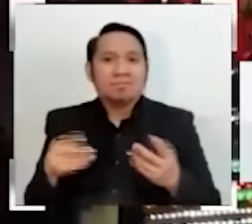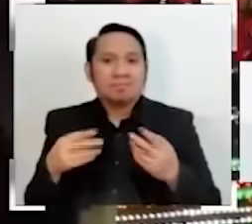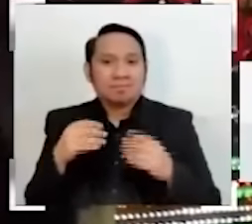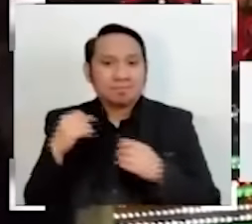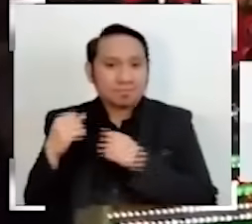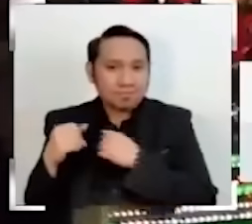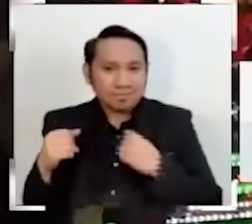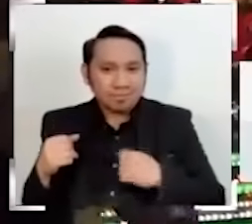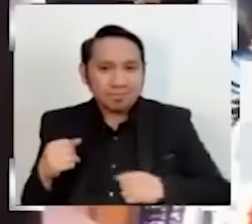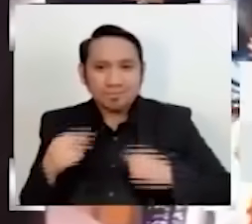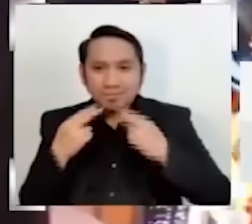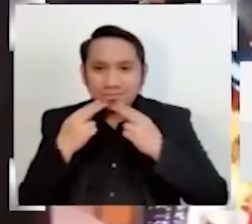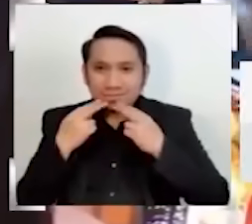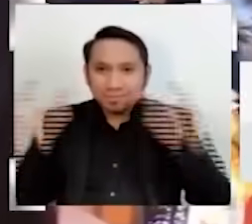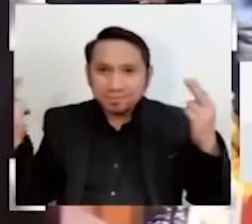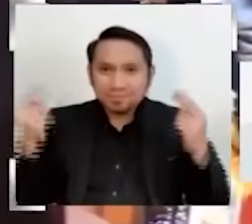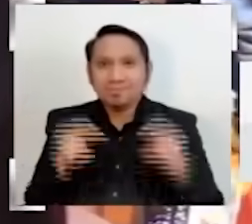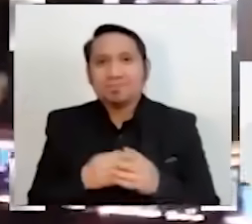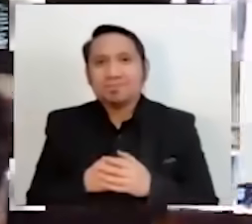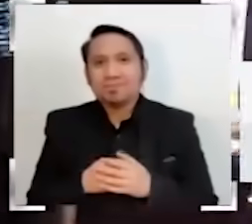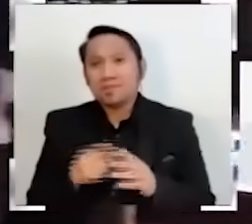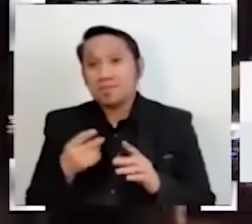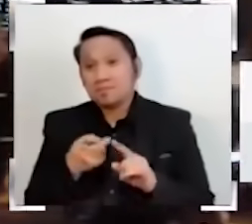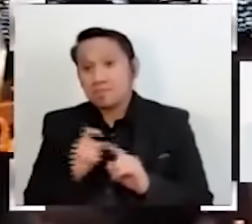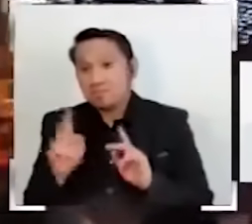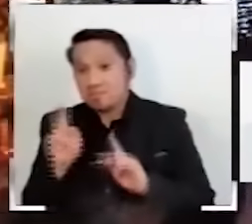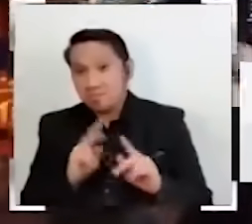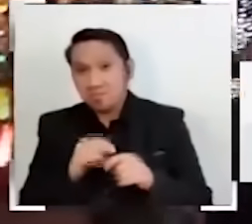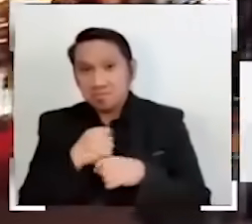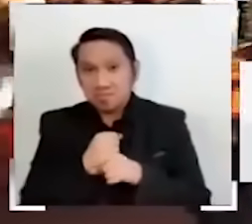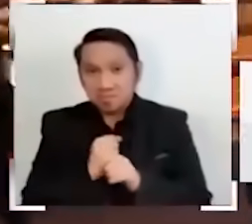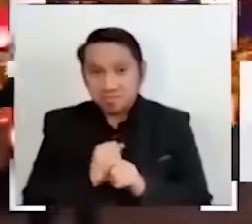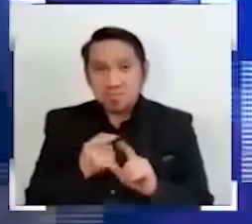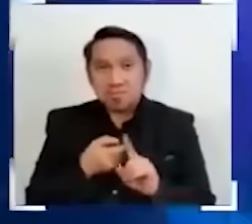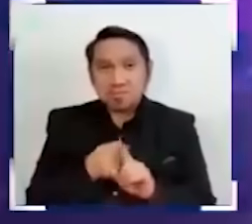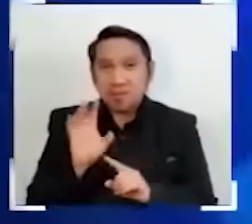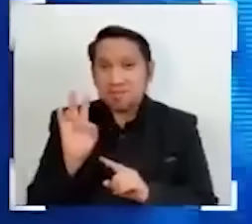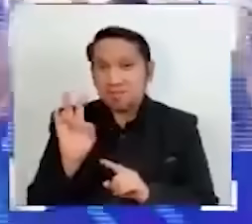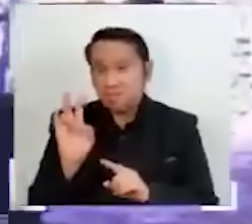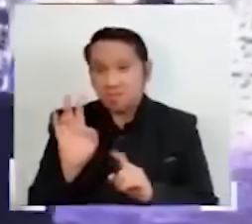mga ito, gawa ng mga residente mula sa 7 barangay ng lugar.